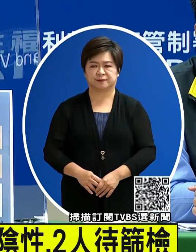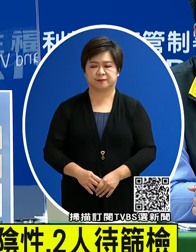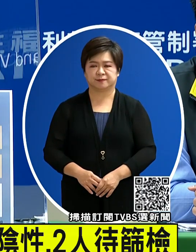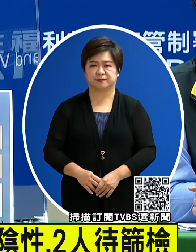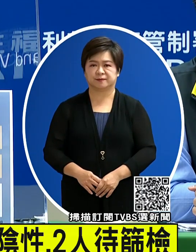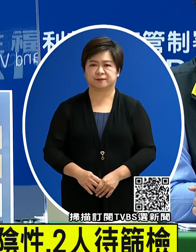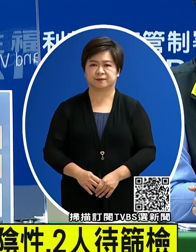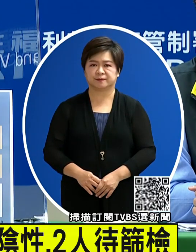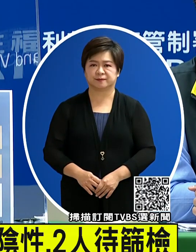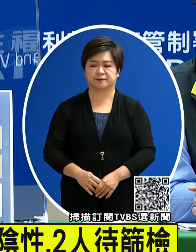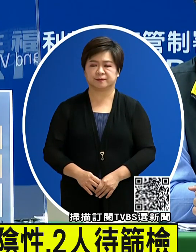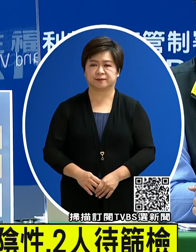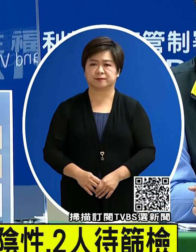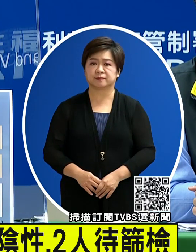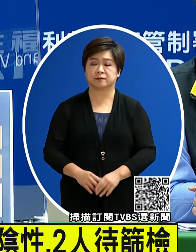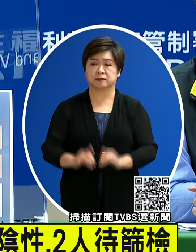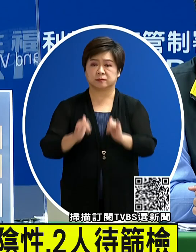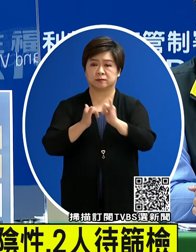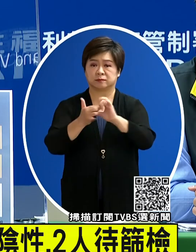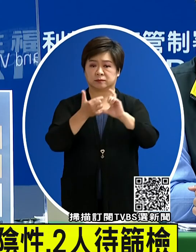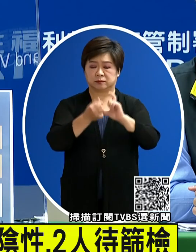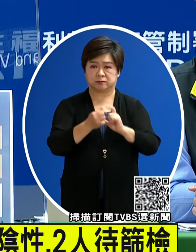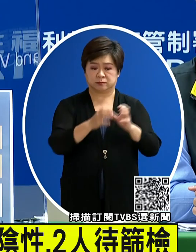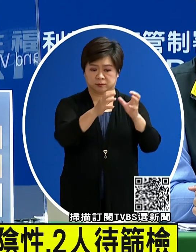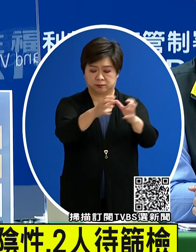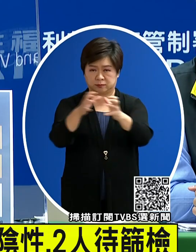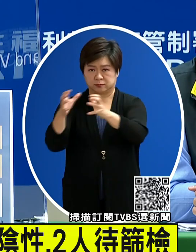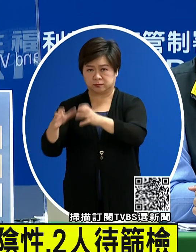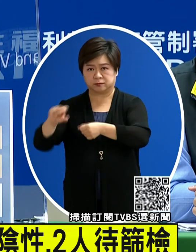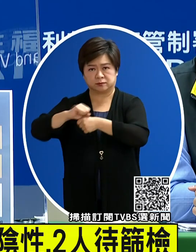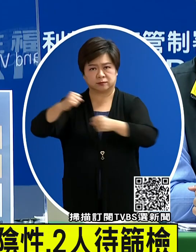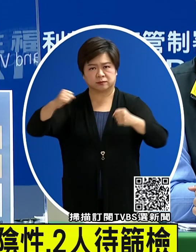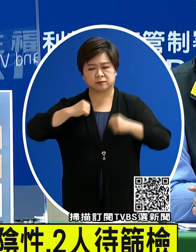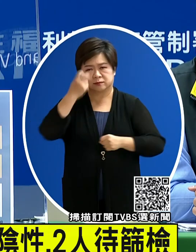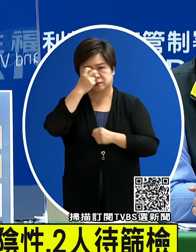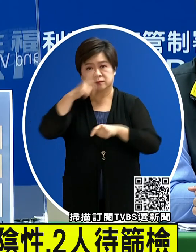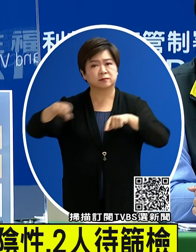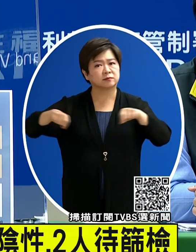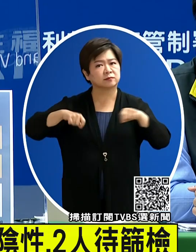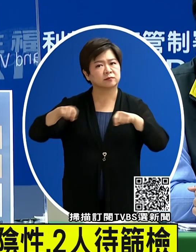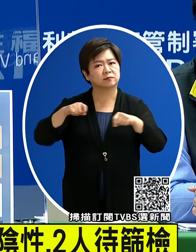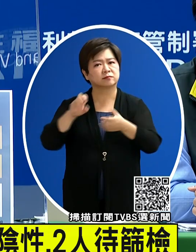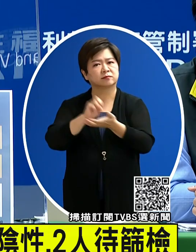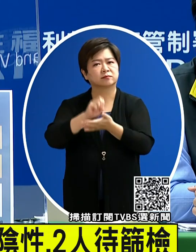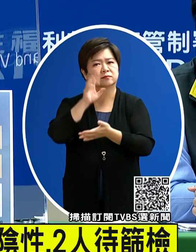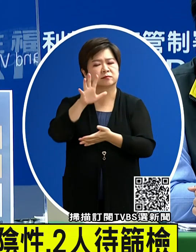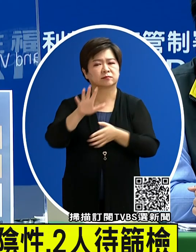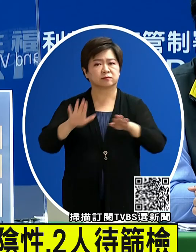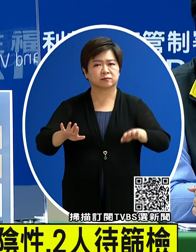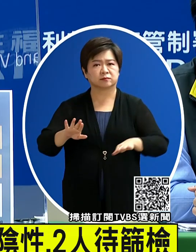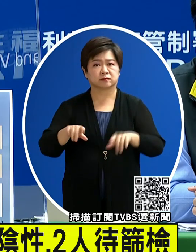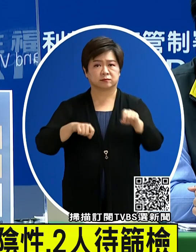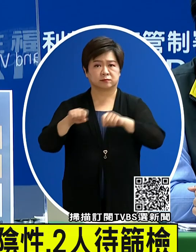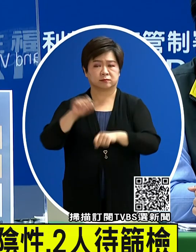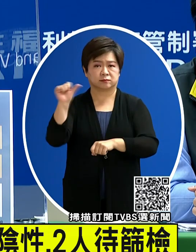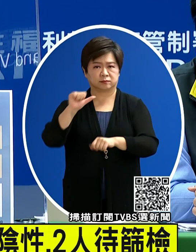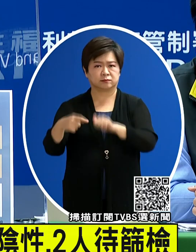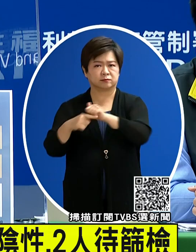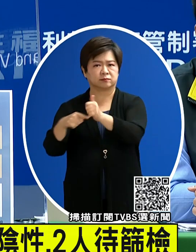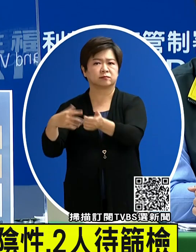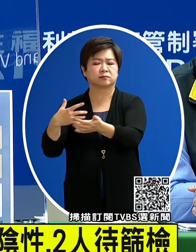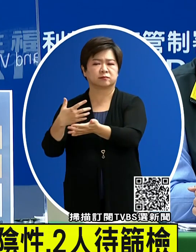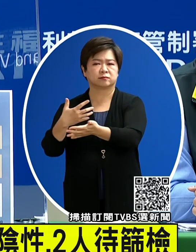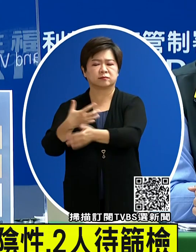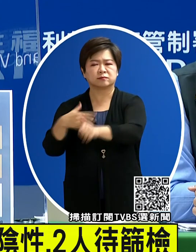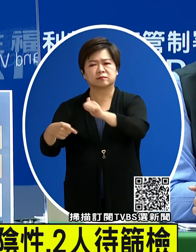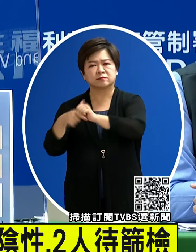基本上在我们的社区定点的加强监测的计划，前两天跟大家报告有5个计划嘛，一个是血清的检查，一个